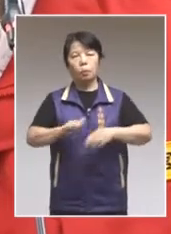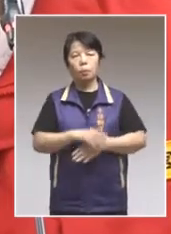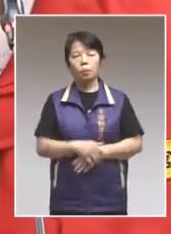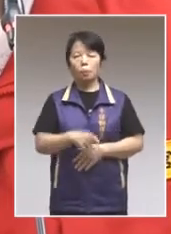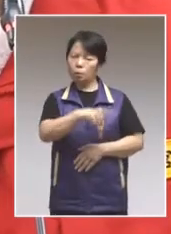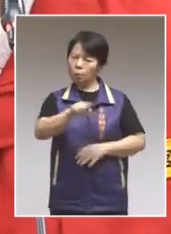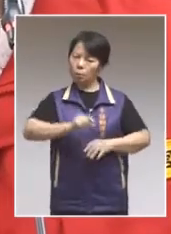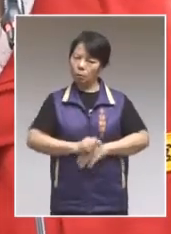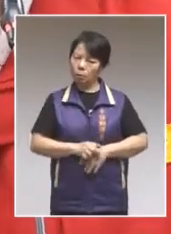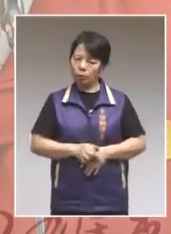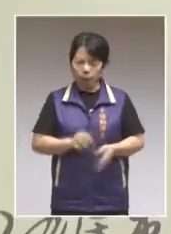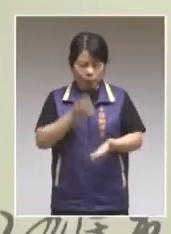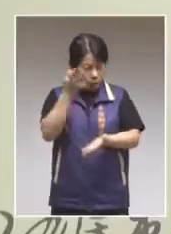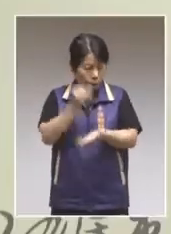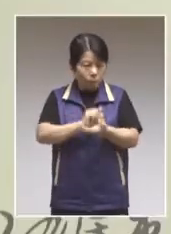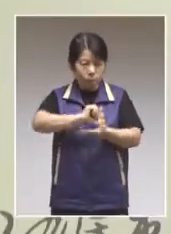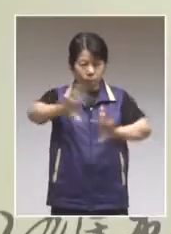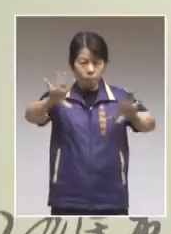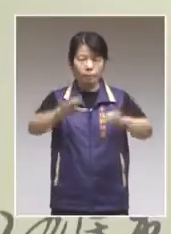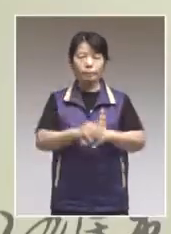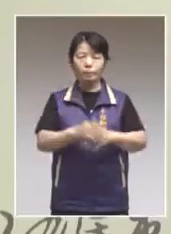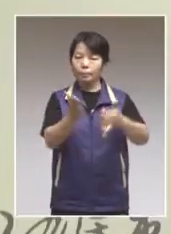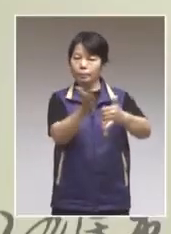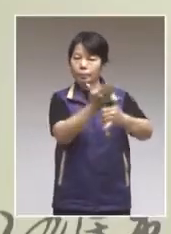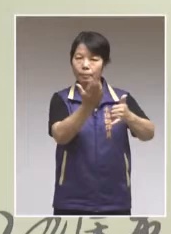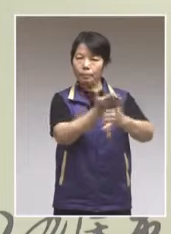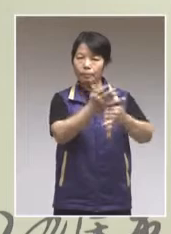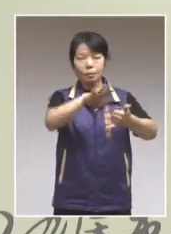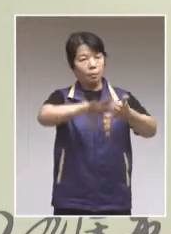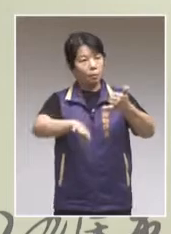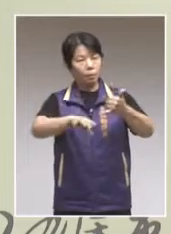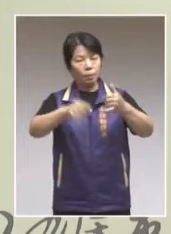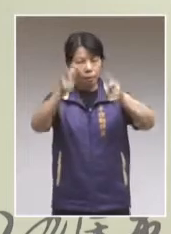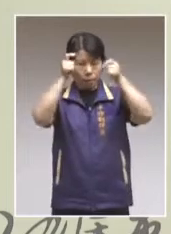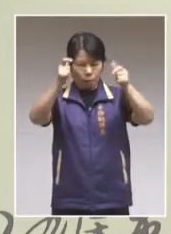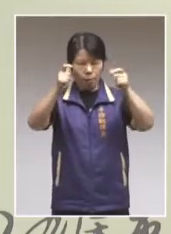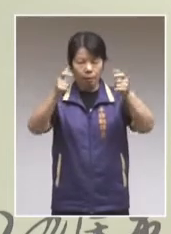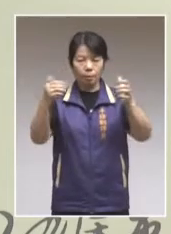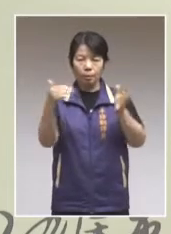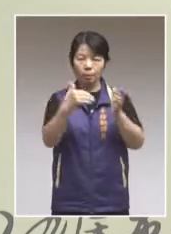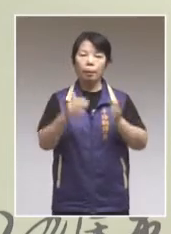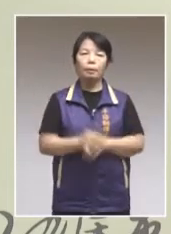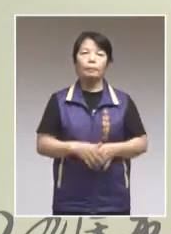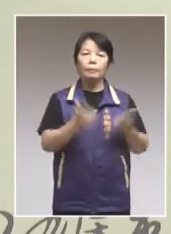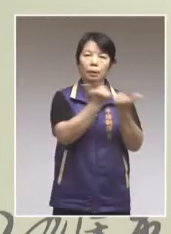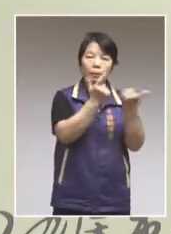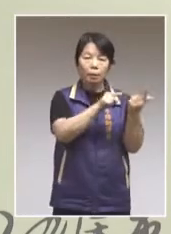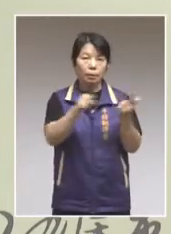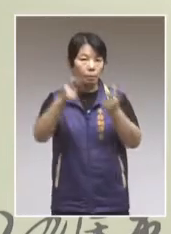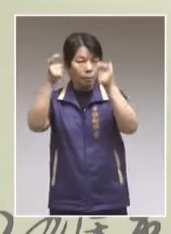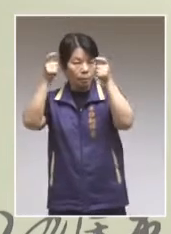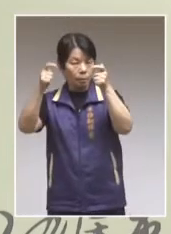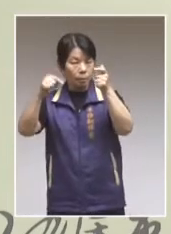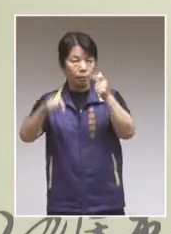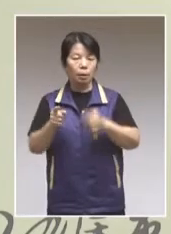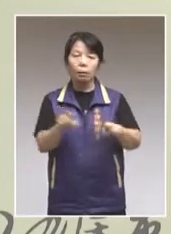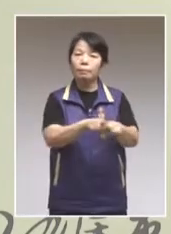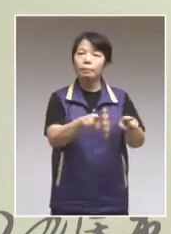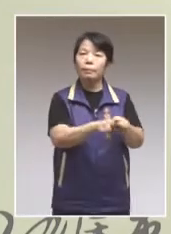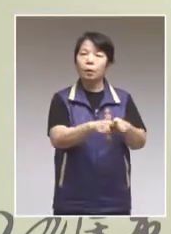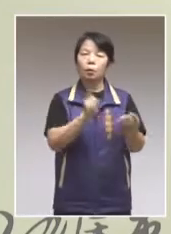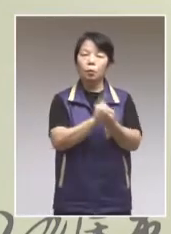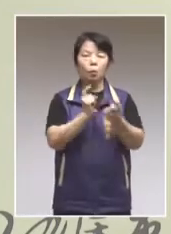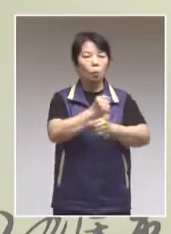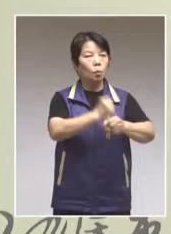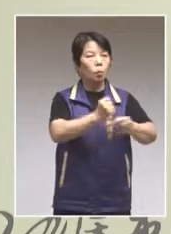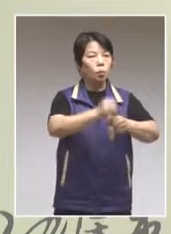直提醒，从台北到高雄，在一般的这种我们对于公